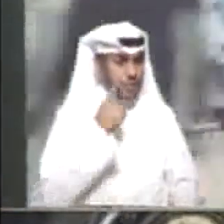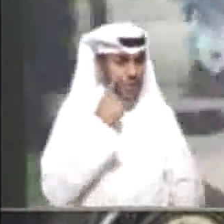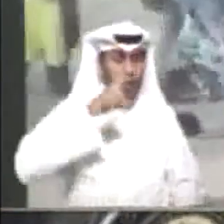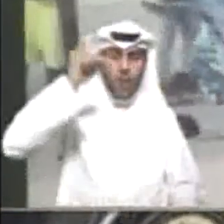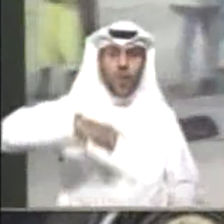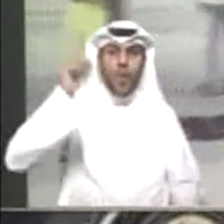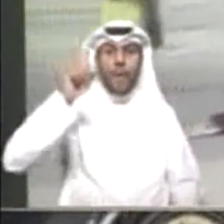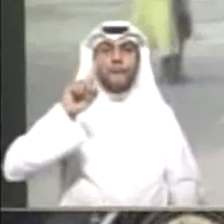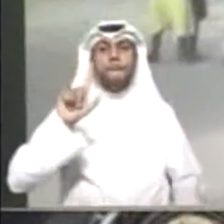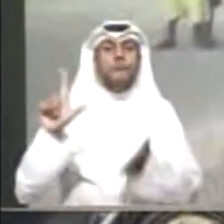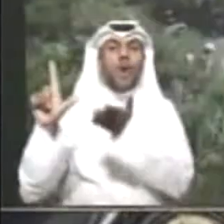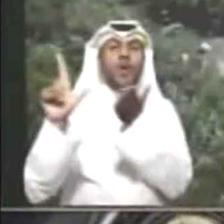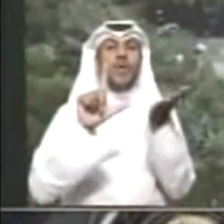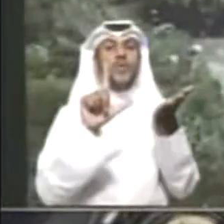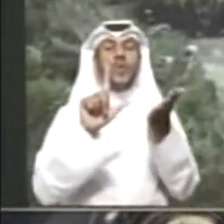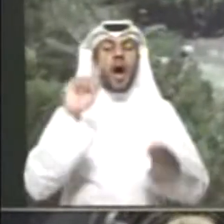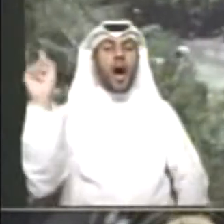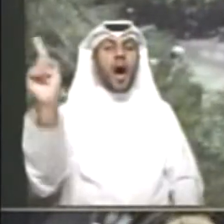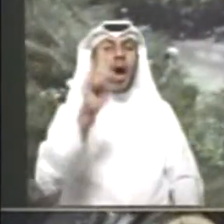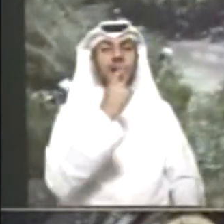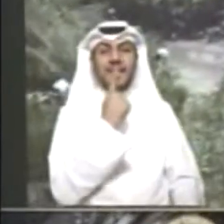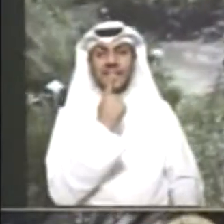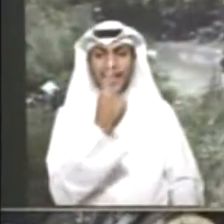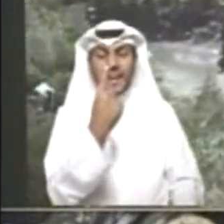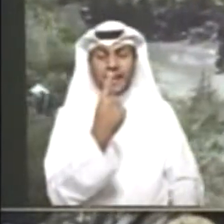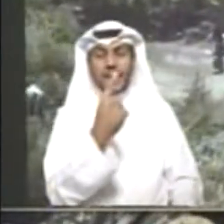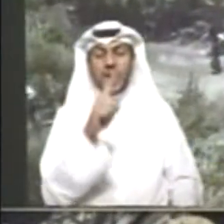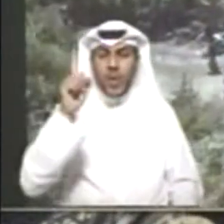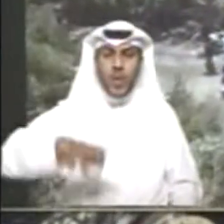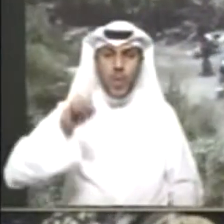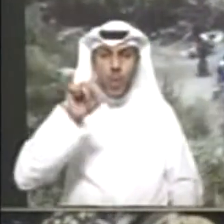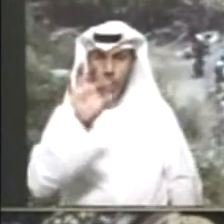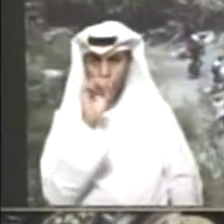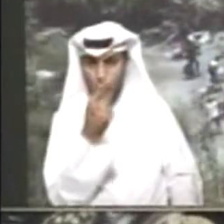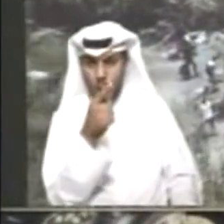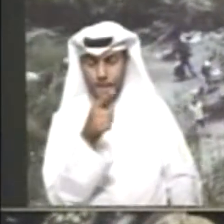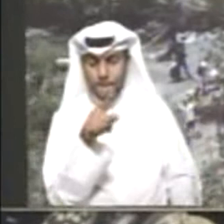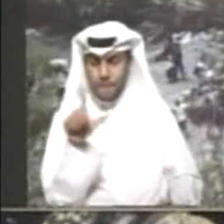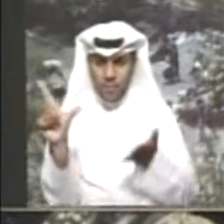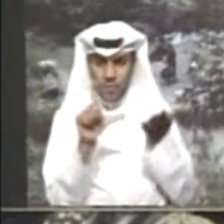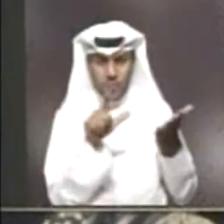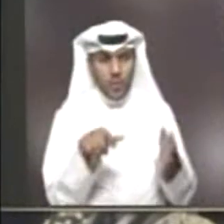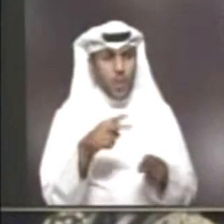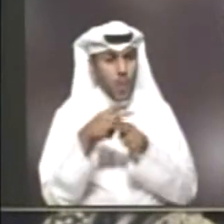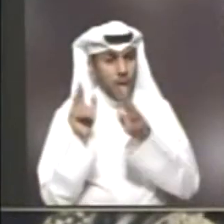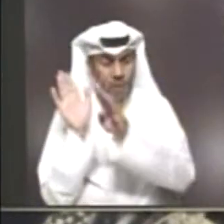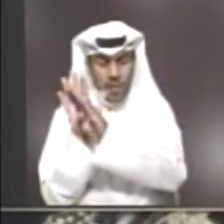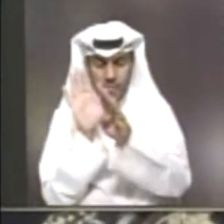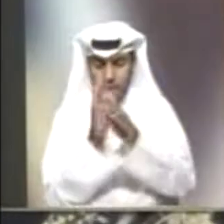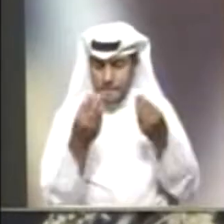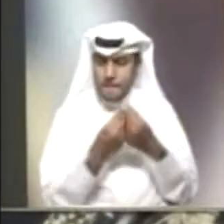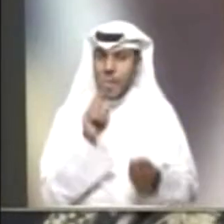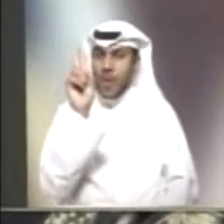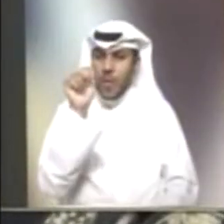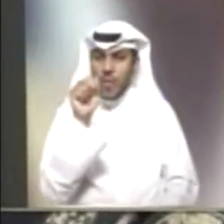تحييه المفوضية بهدف زيادة الوعي بالتحديات التي يواجهها اللاجئون كل يوم، تساندها دولة الكويت في